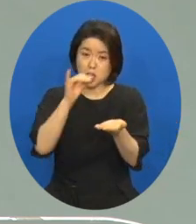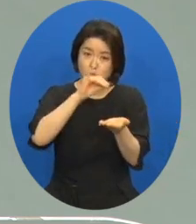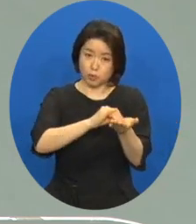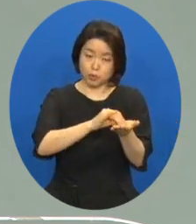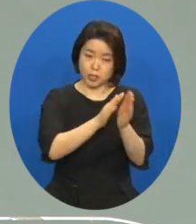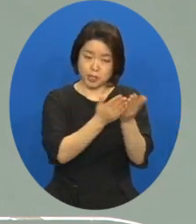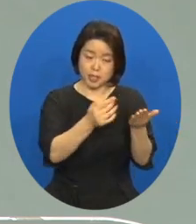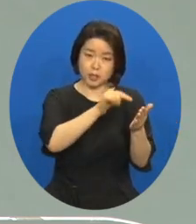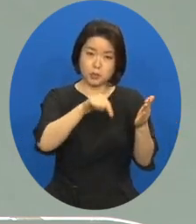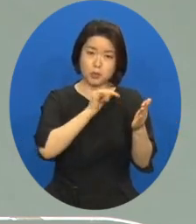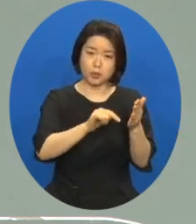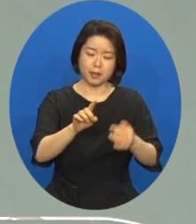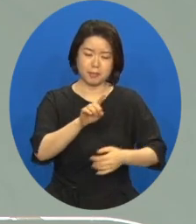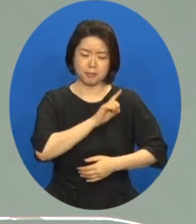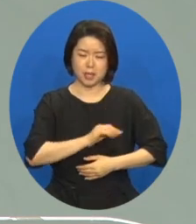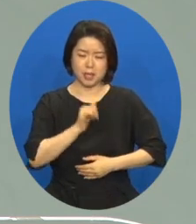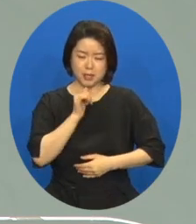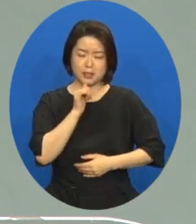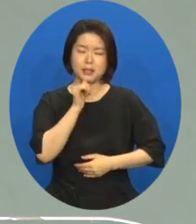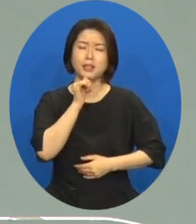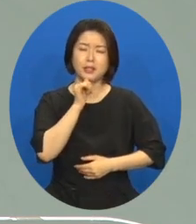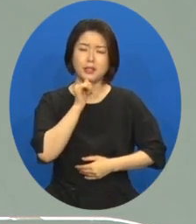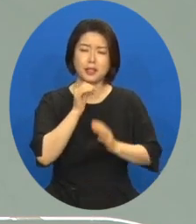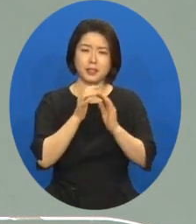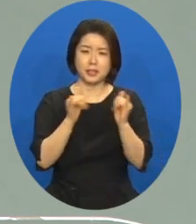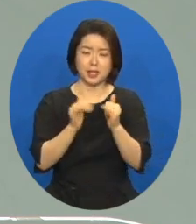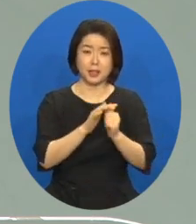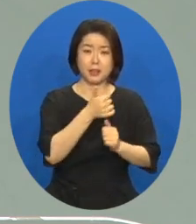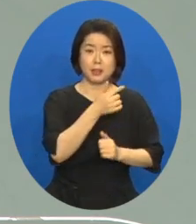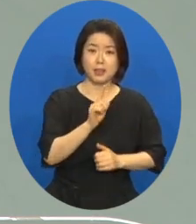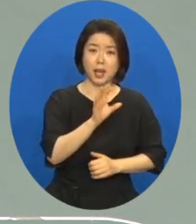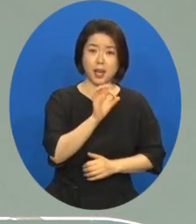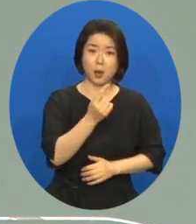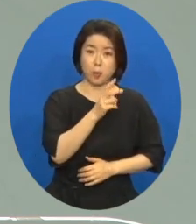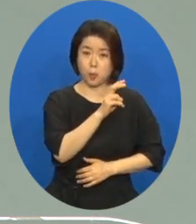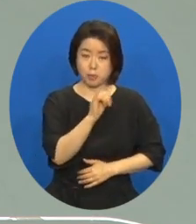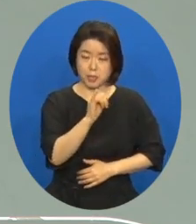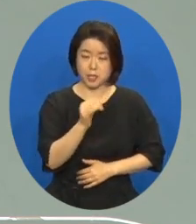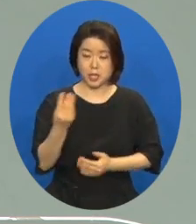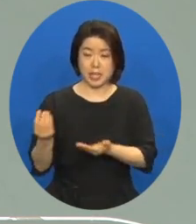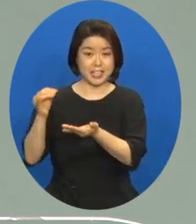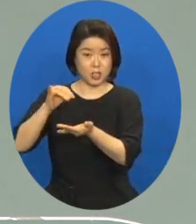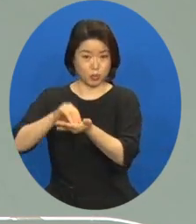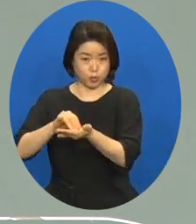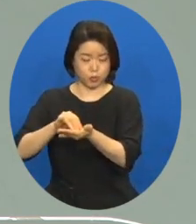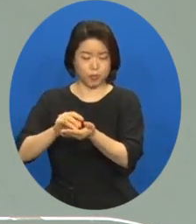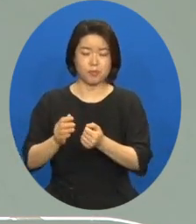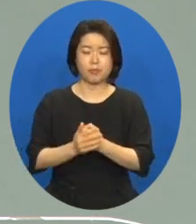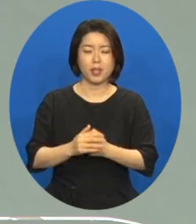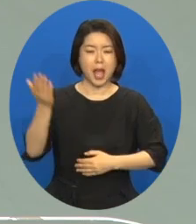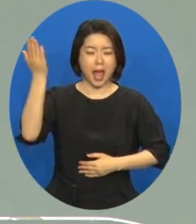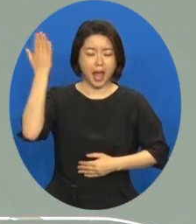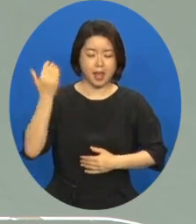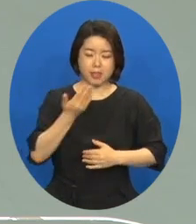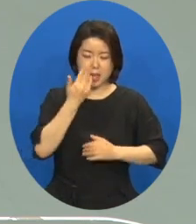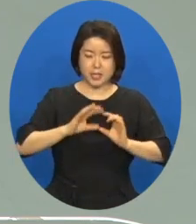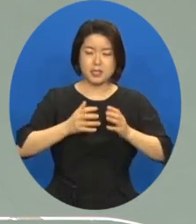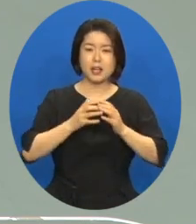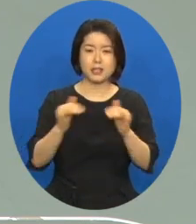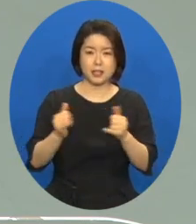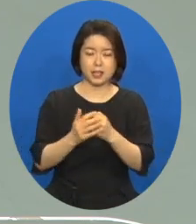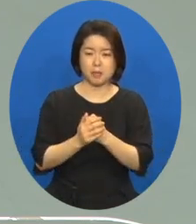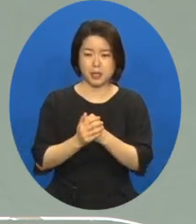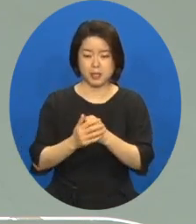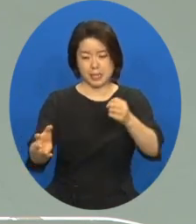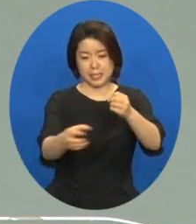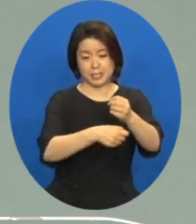아주 극빈자가 된 나오미와 룻이 그때 당시에 그 이스라엘 백성들이